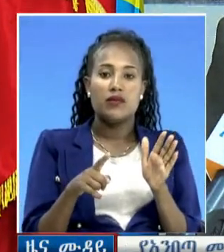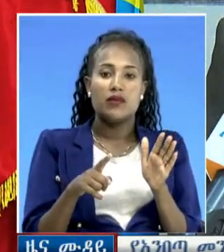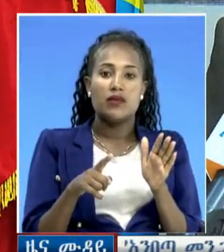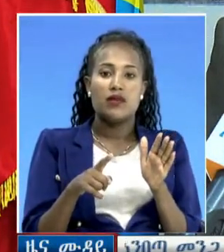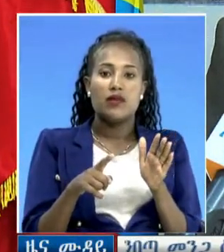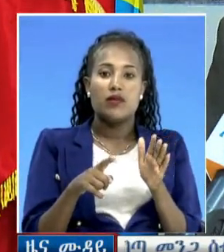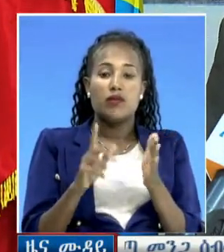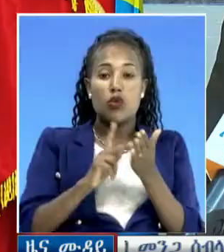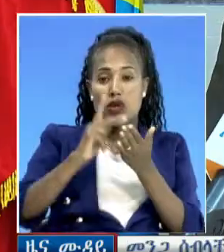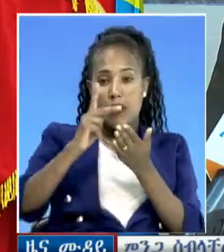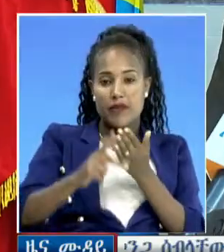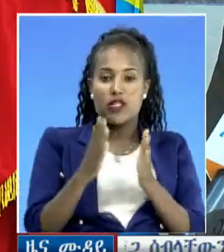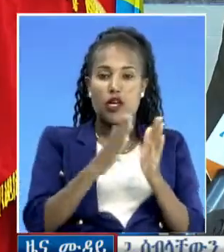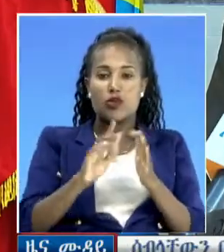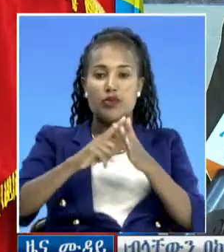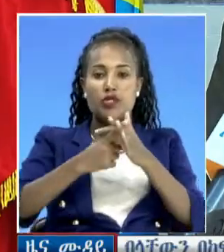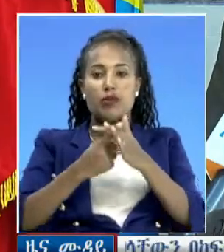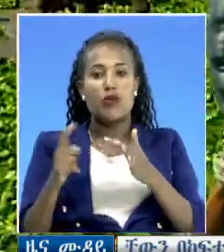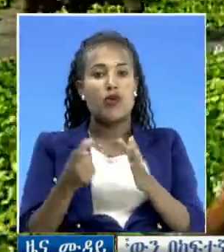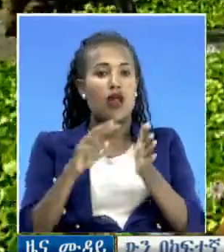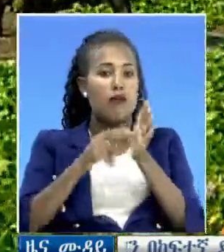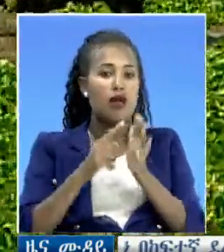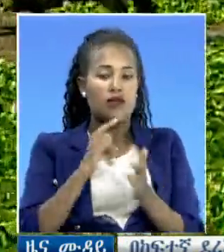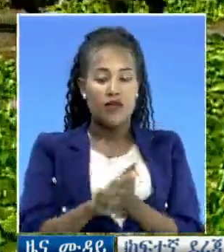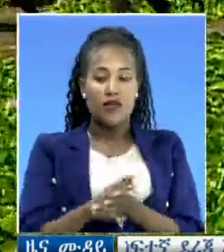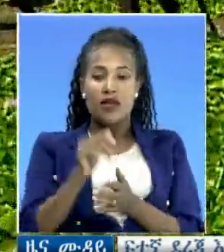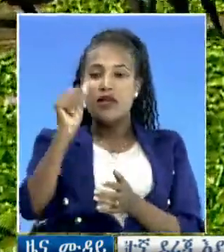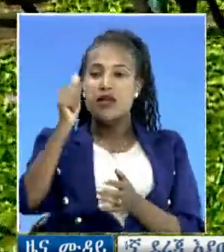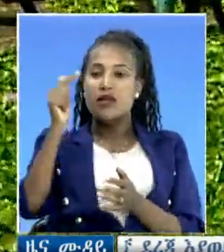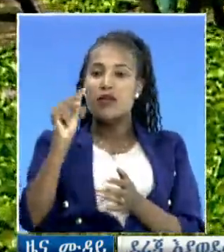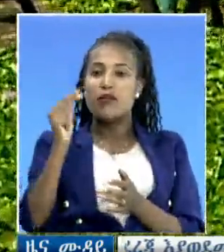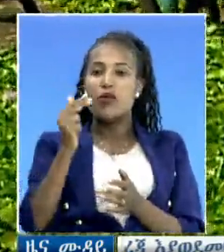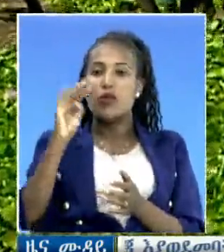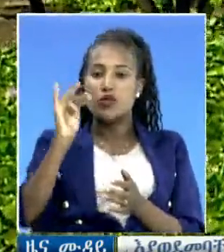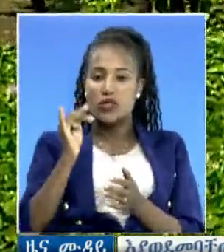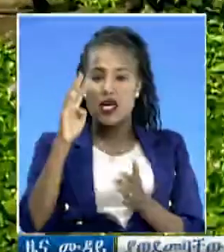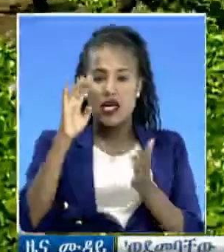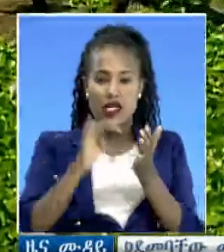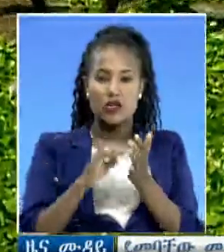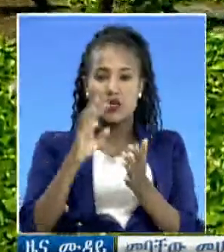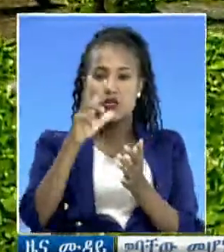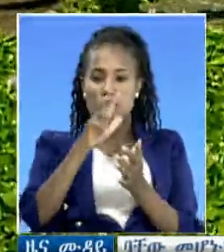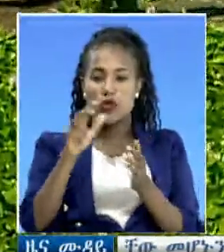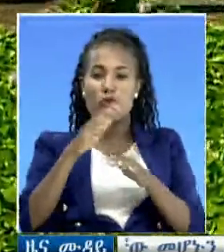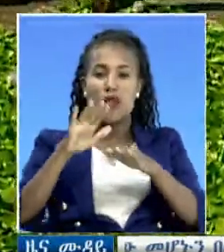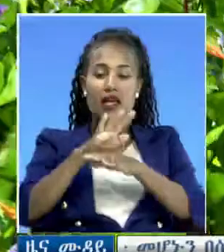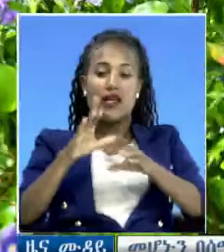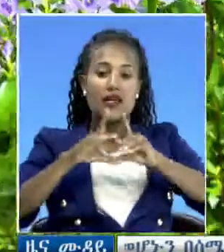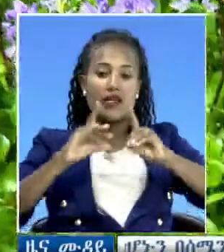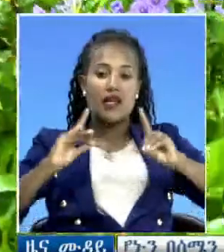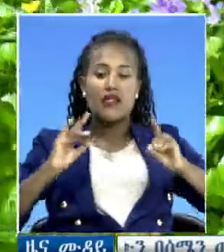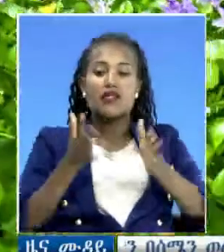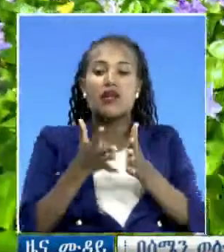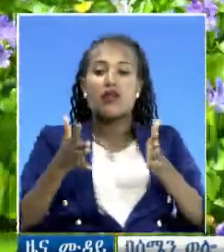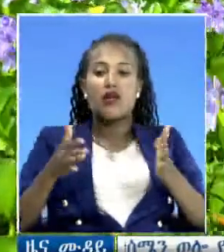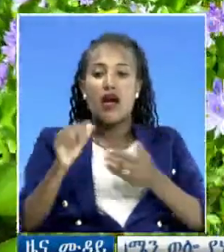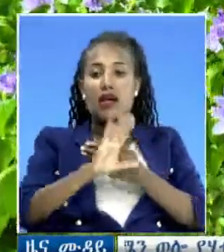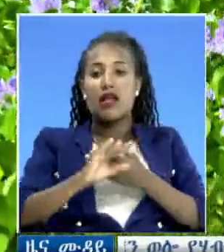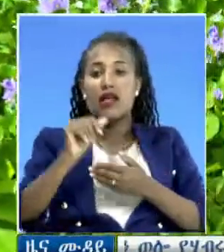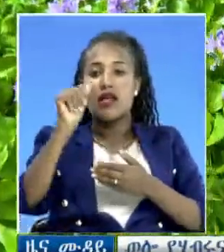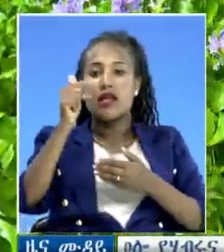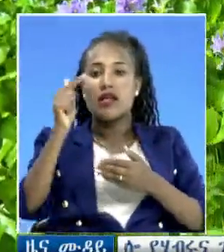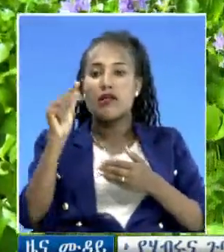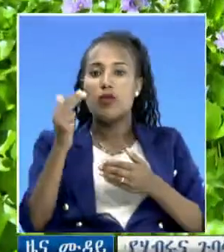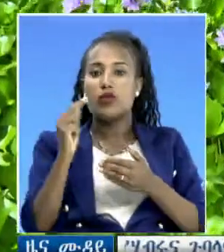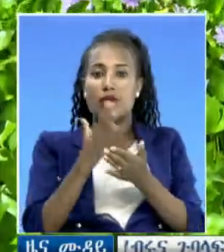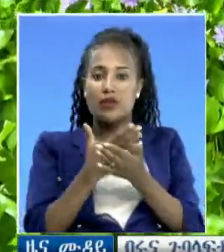በላውንቺንግ ፕሮግራም ተዘጋጅቶለት የሚጀመር ይሆናል ማለት ነው። የእምቦጭ አረም በጣና ሐይቅ ላይ ከ4300 ሄክታር በላይ መጠነ ስፋት ተሰራጭቷል። በሀገራዊ የእምቦጭ አረምን